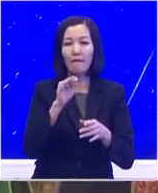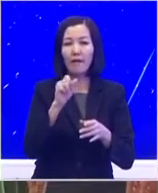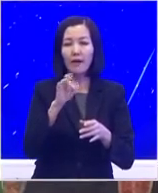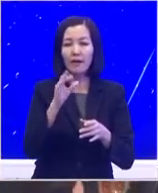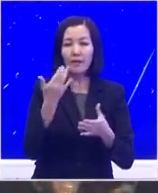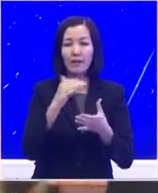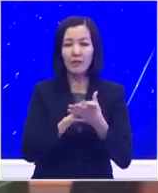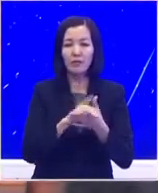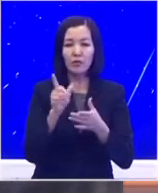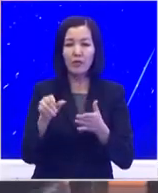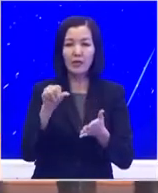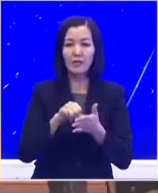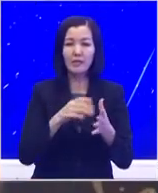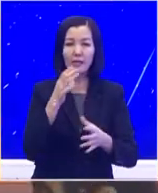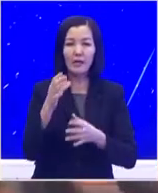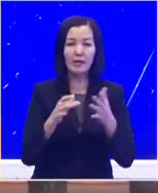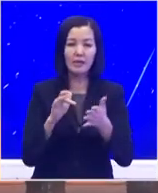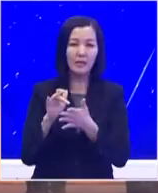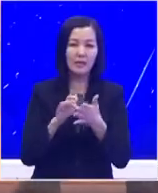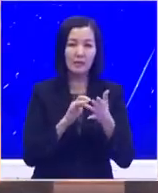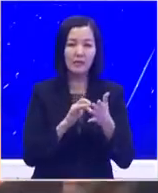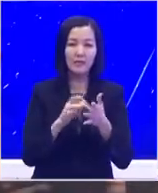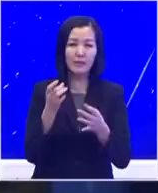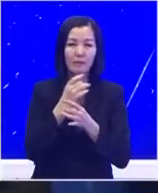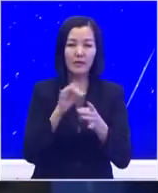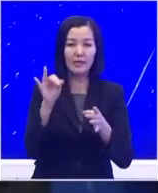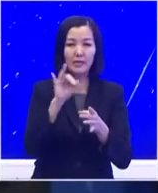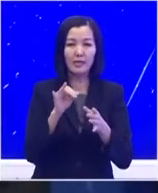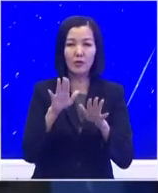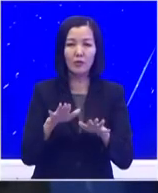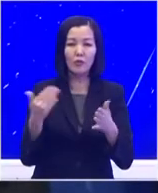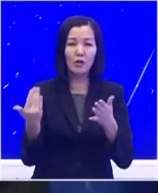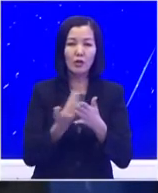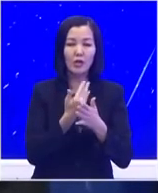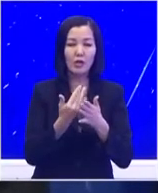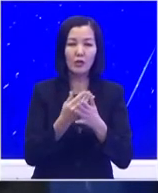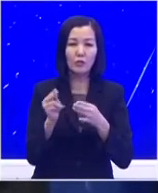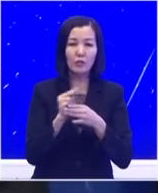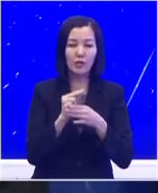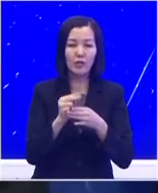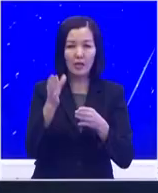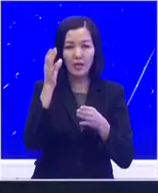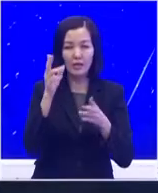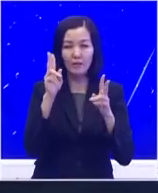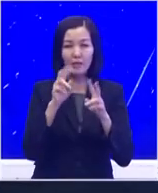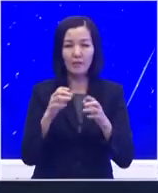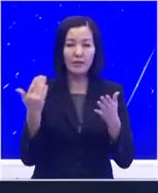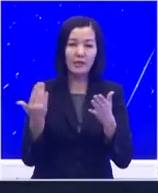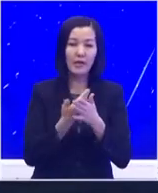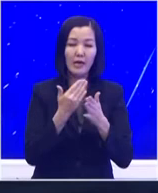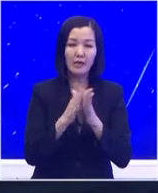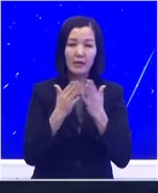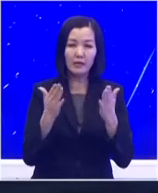қатар халықаралық экспедициялар, тарихи мәдени нысандарды жаңарту ісі, ғұламаның ғылыми еңбектерінің қайта басылуы